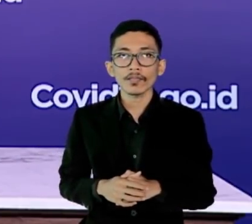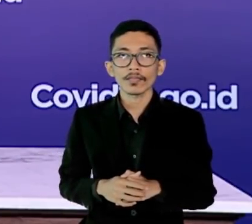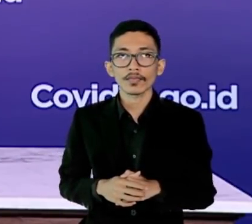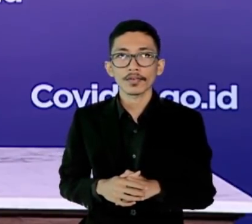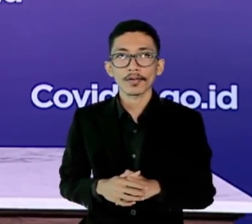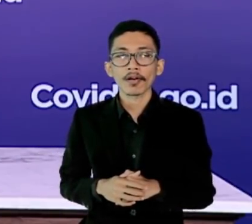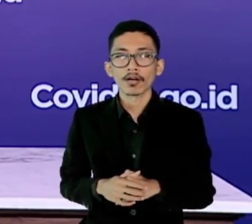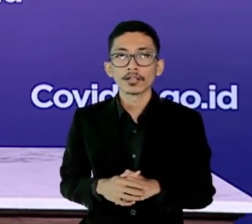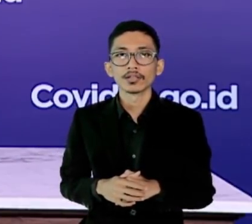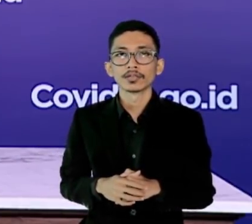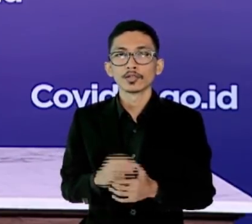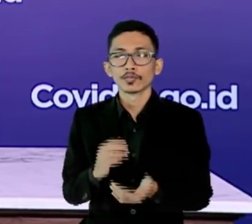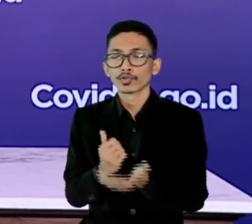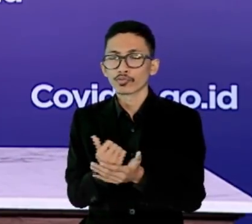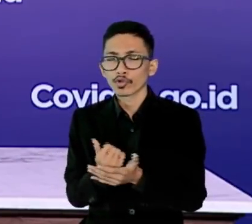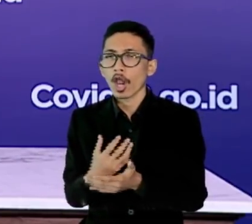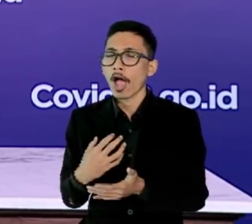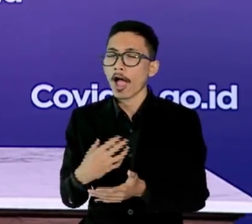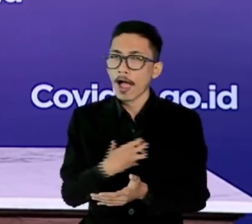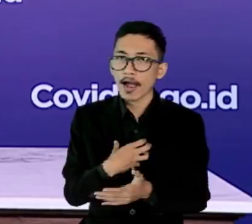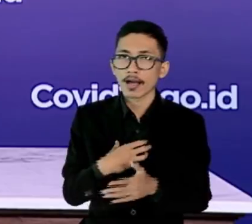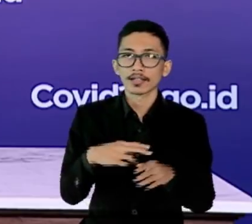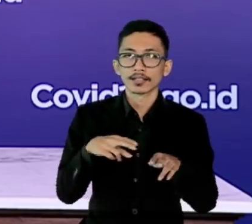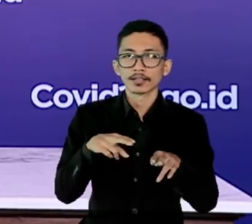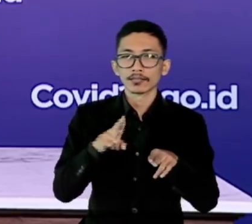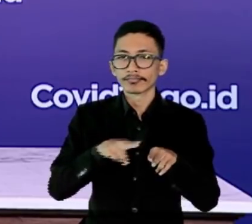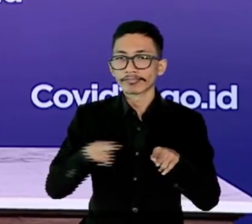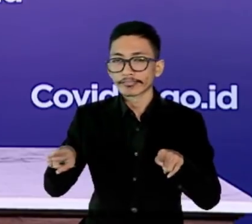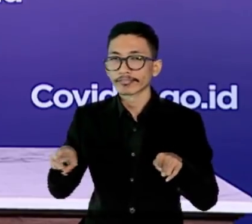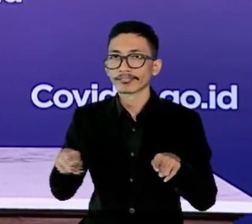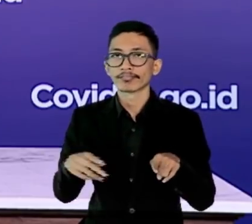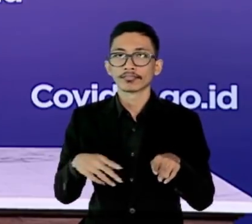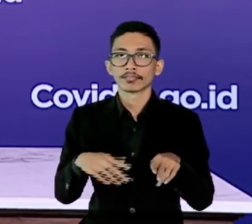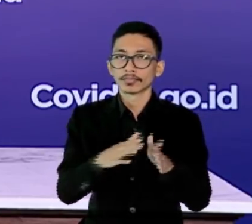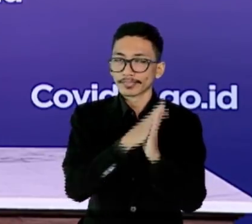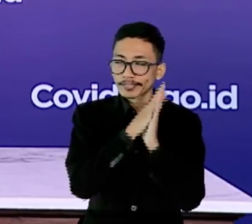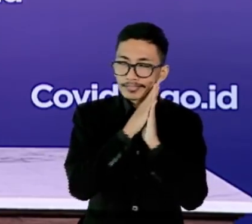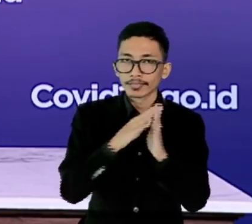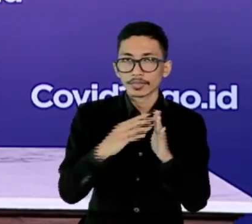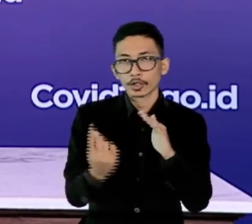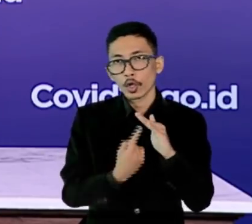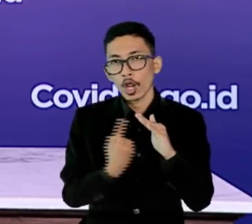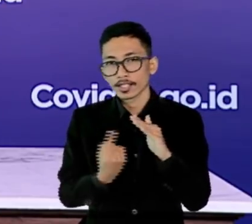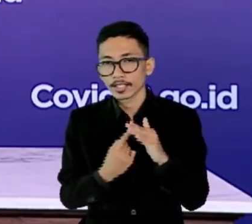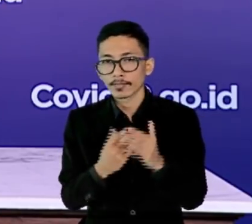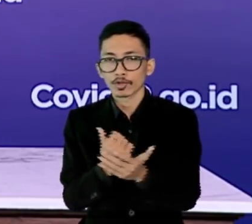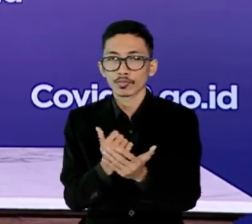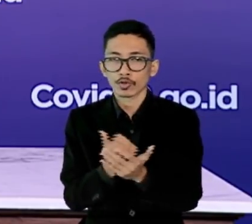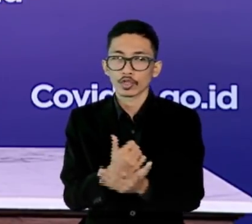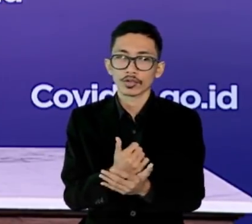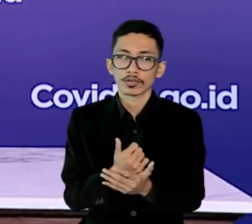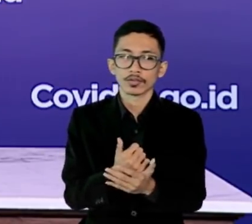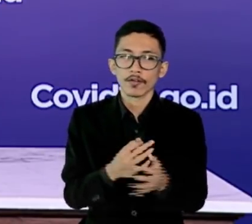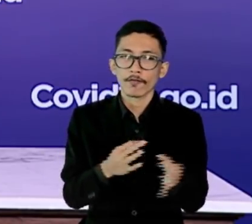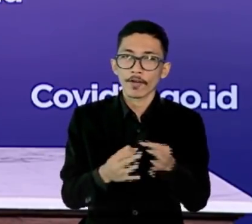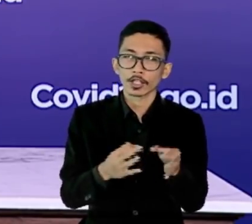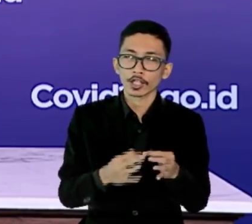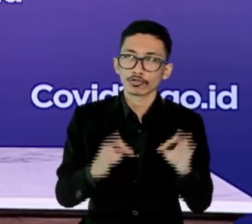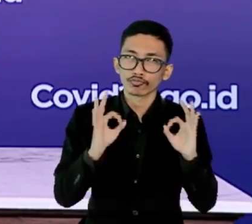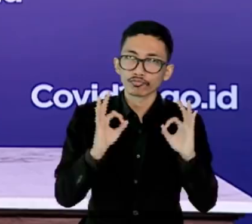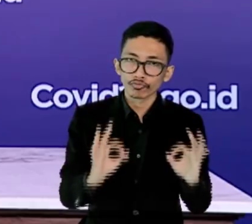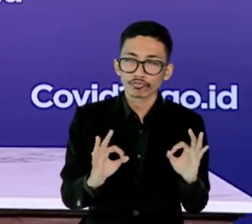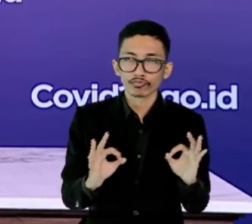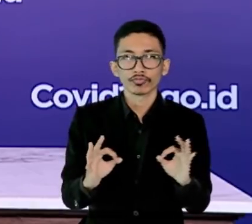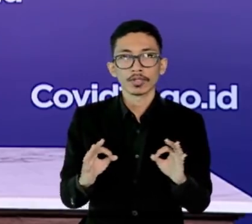mendapatkan hak untuk melakukan isolasi dengan fasilitas yang memadai dan terpantau baik oleh tenaga kesehatan